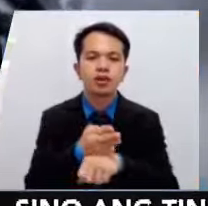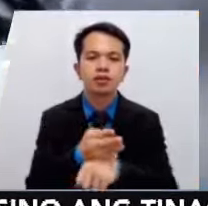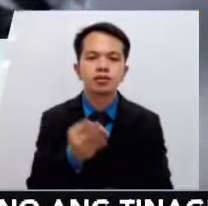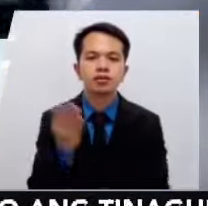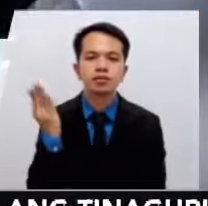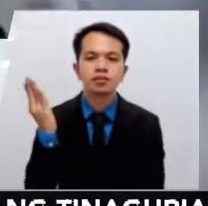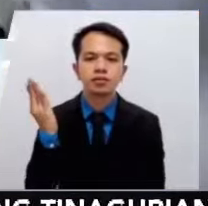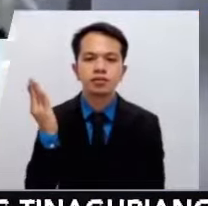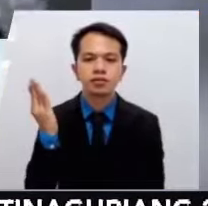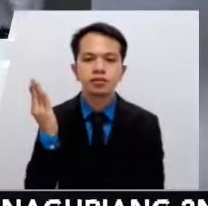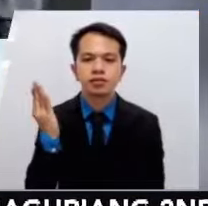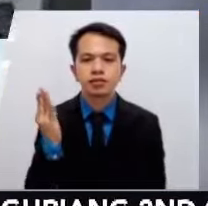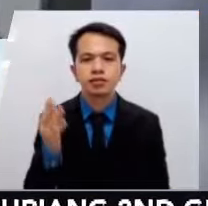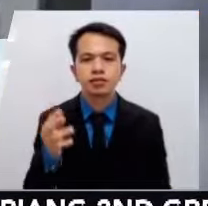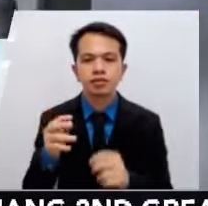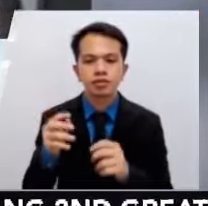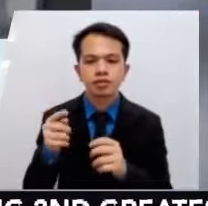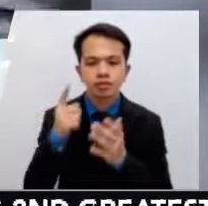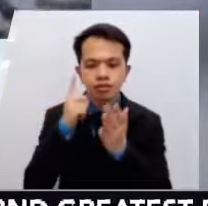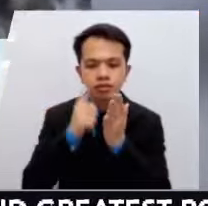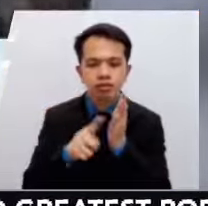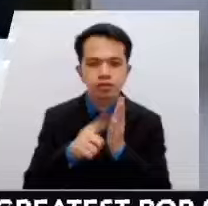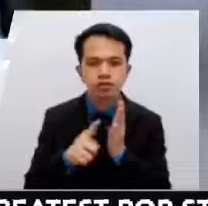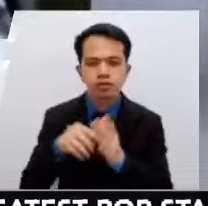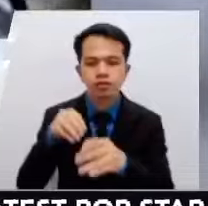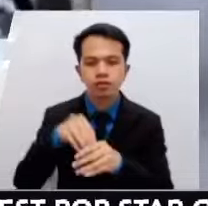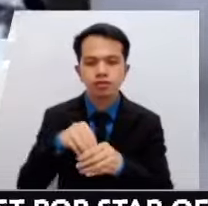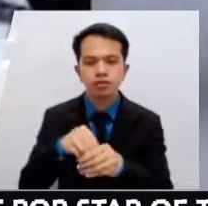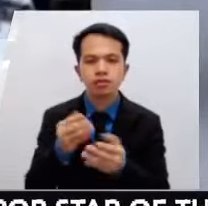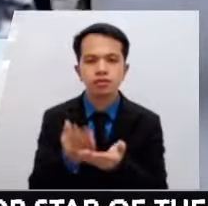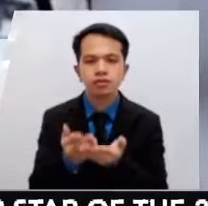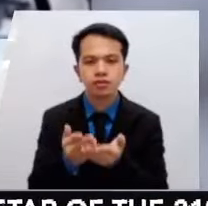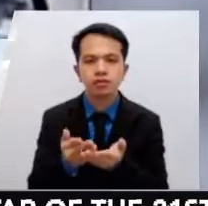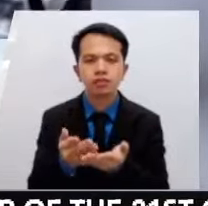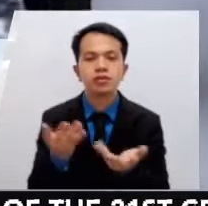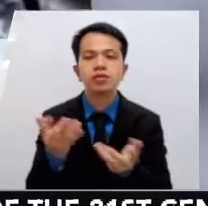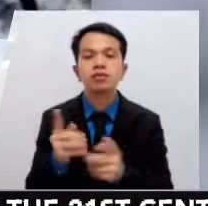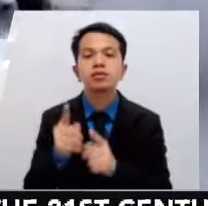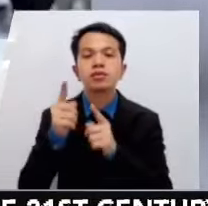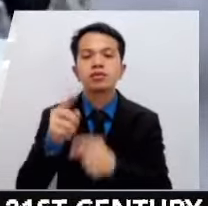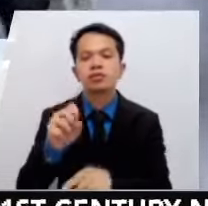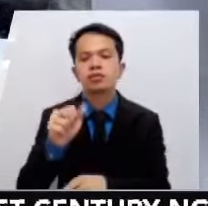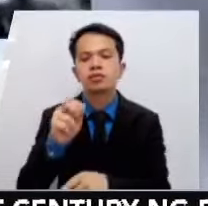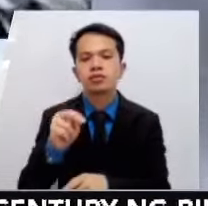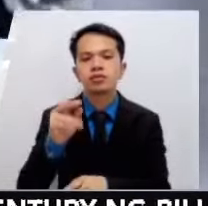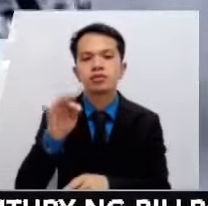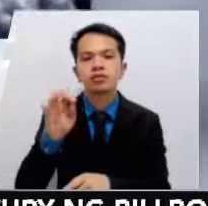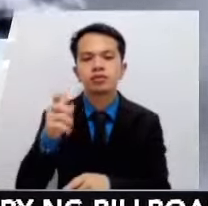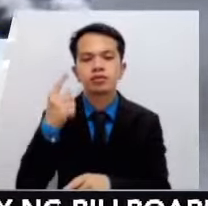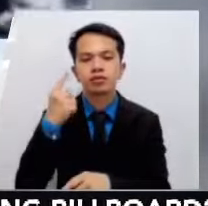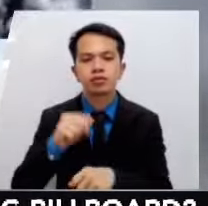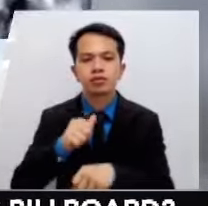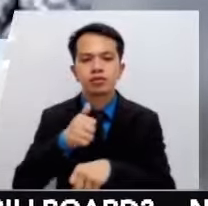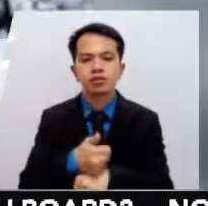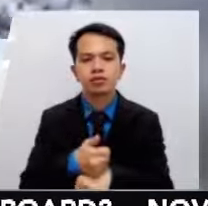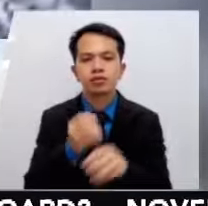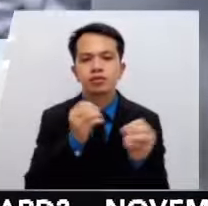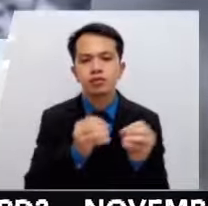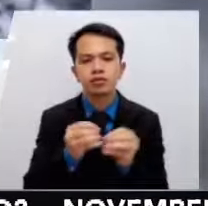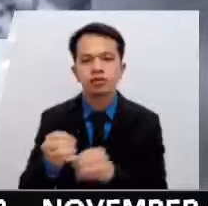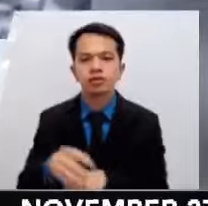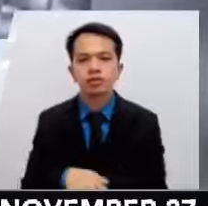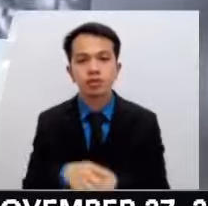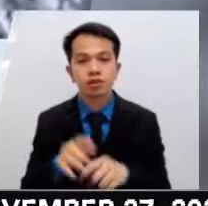Nag-pre-departure inspection daw ang Philippine Coast Guard sa nasabing barko na papuntang San Felipe, Zambales para magsagawa ng dredging operations. Pero hindi